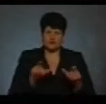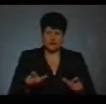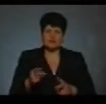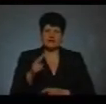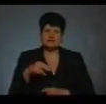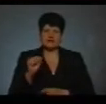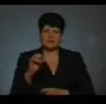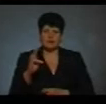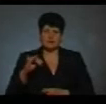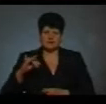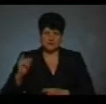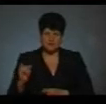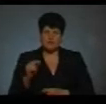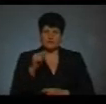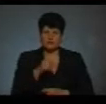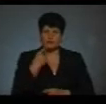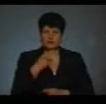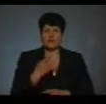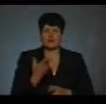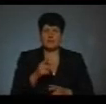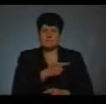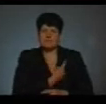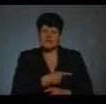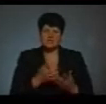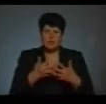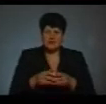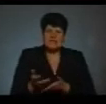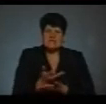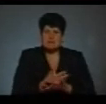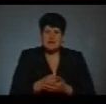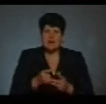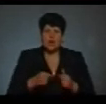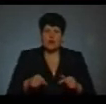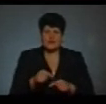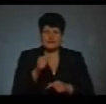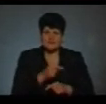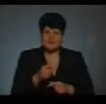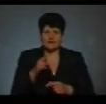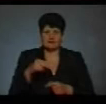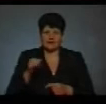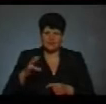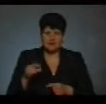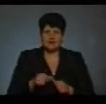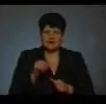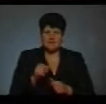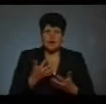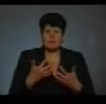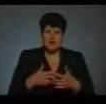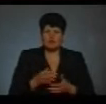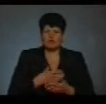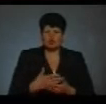Тернополі Іван Гонтар. За його словами, медобладнання збирала ця організація. Окрім апаратів штучної вентиляції легень, привезли